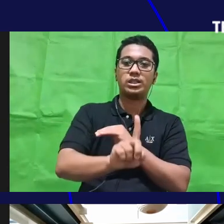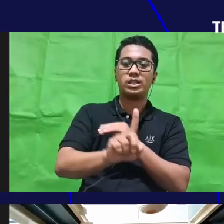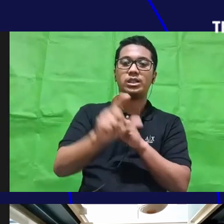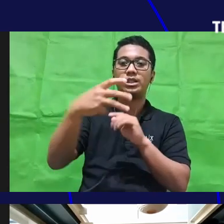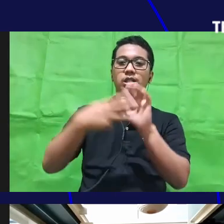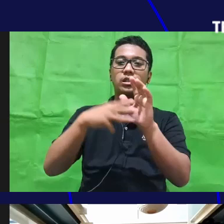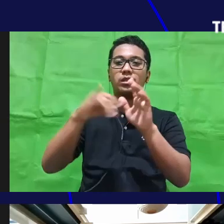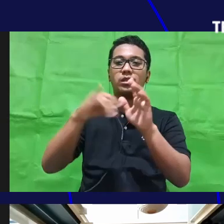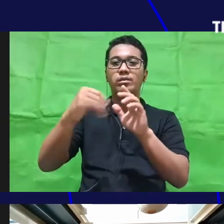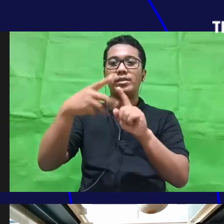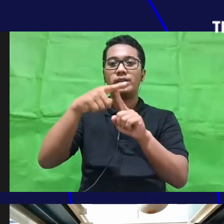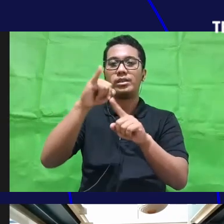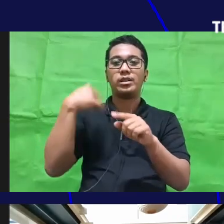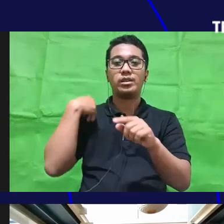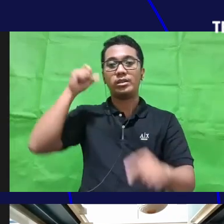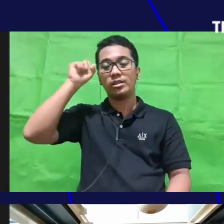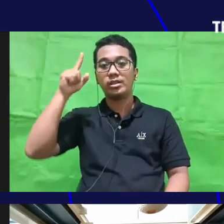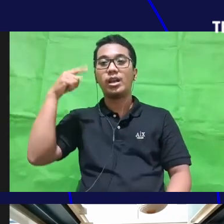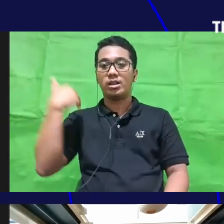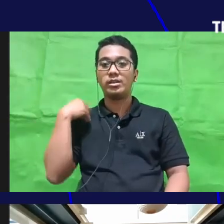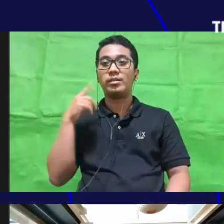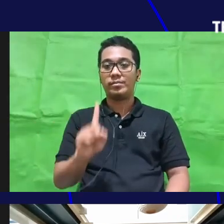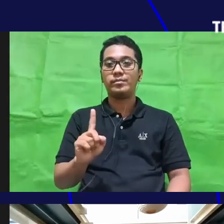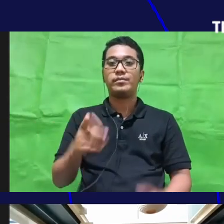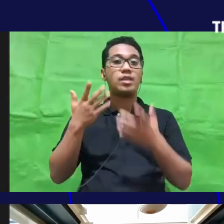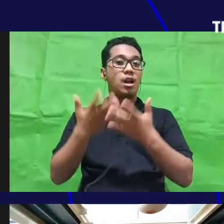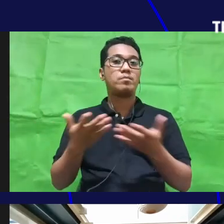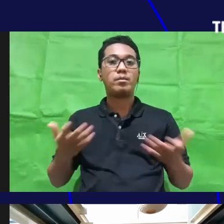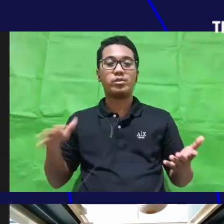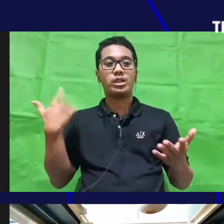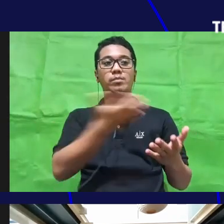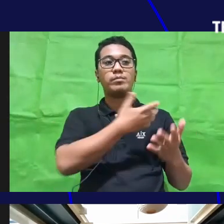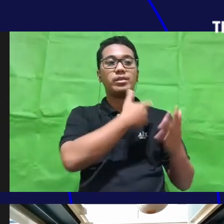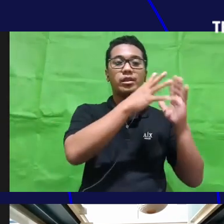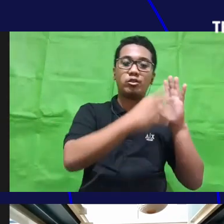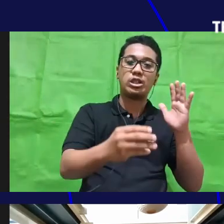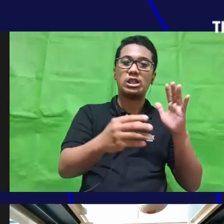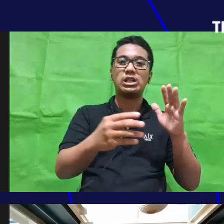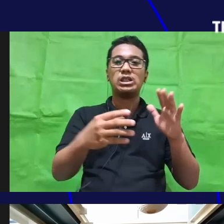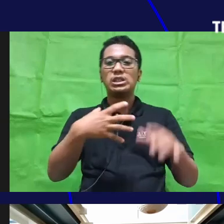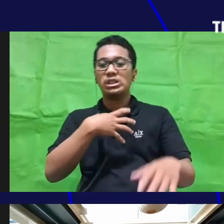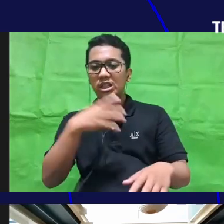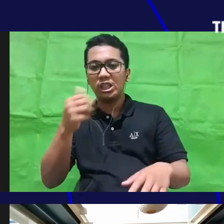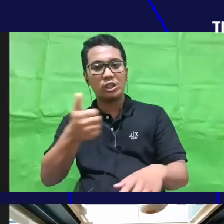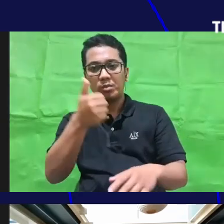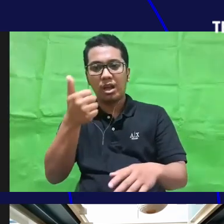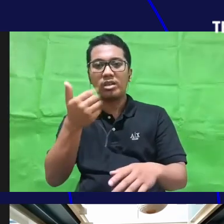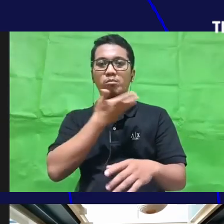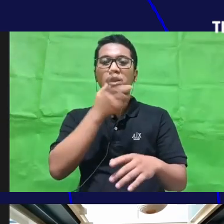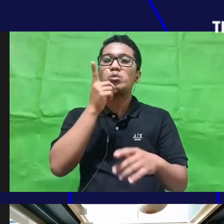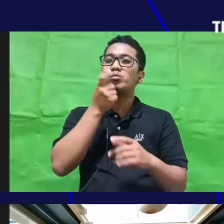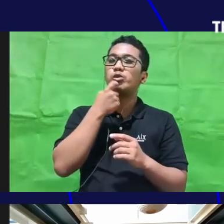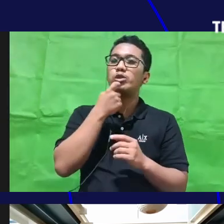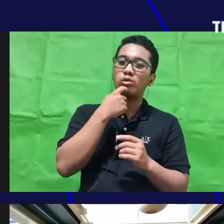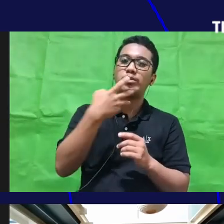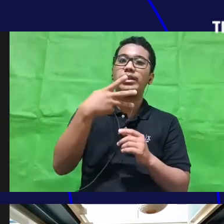itu, bahwa apapun yang kamu lakukan seniat baik apapun gitu, mau mencoba apa egaliter, itu